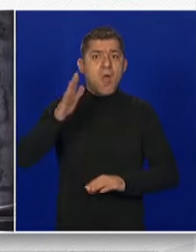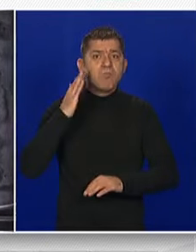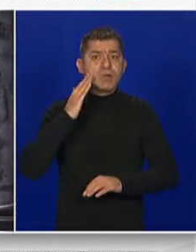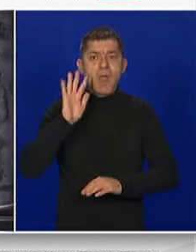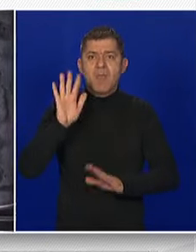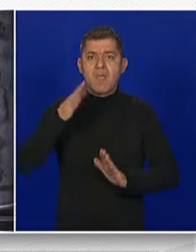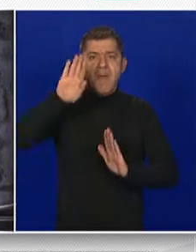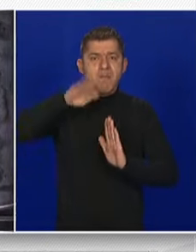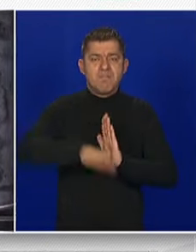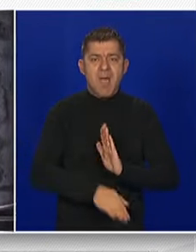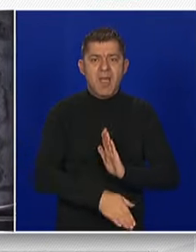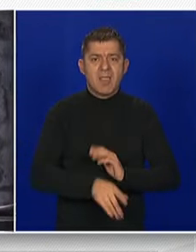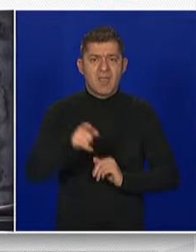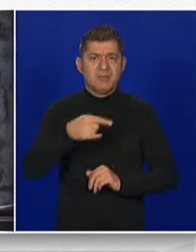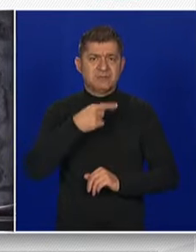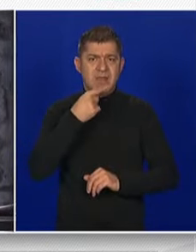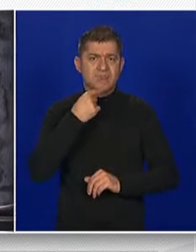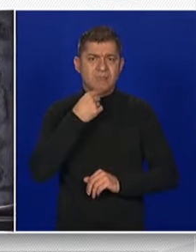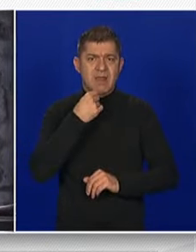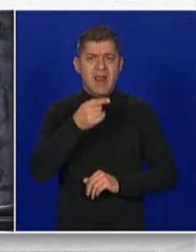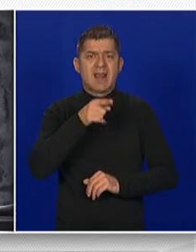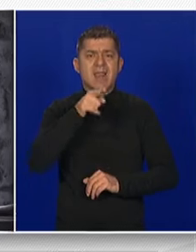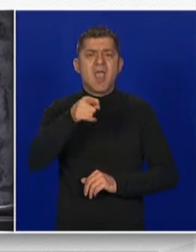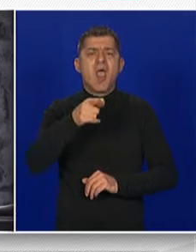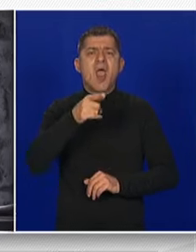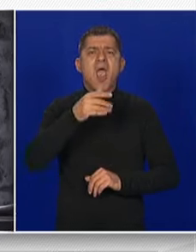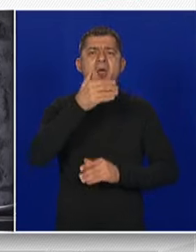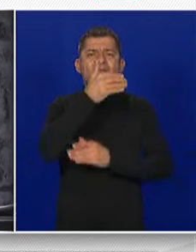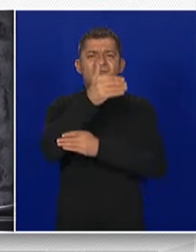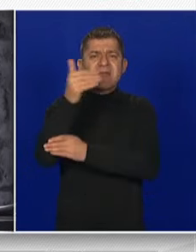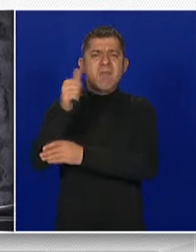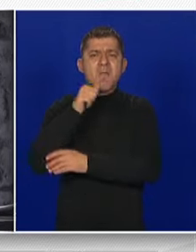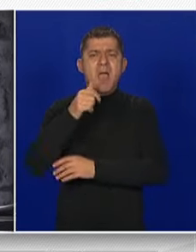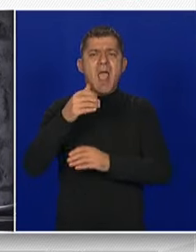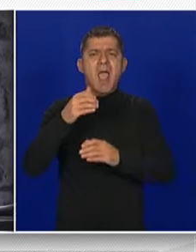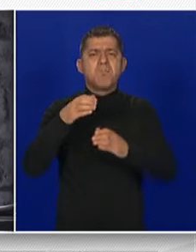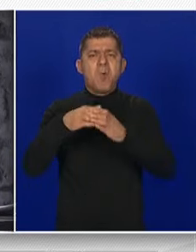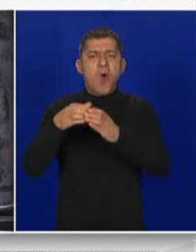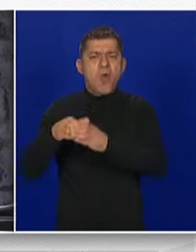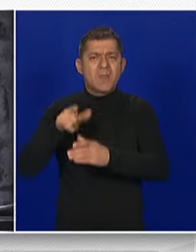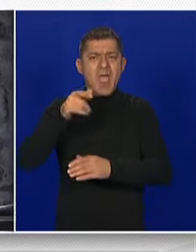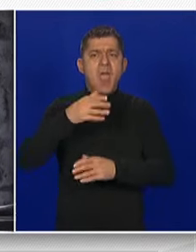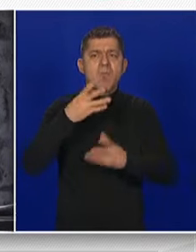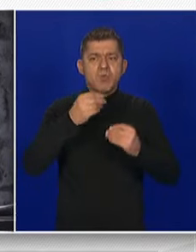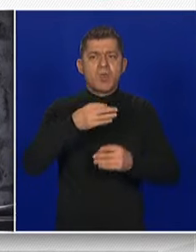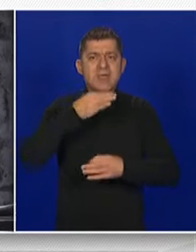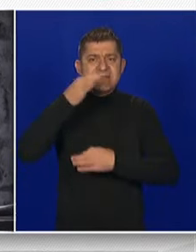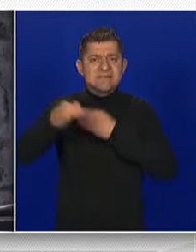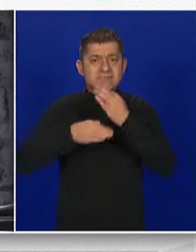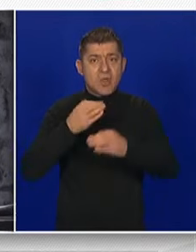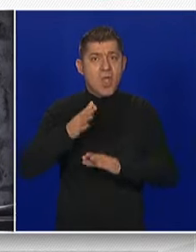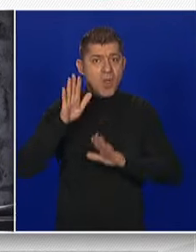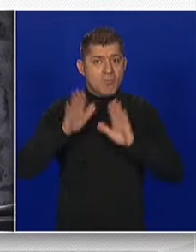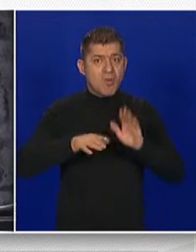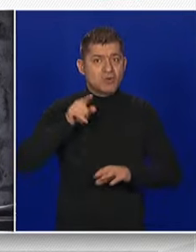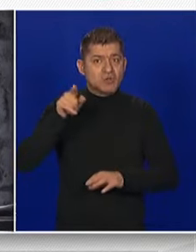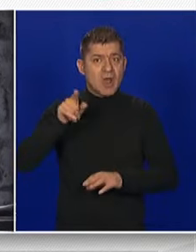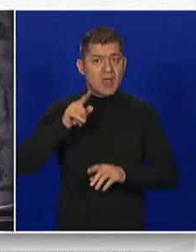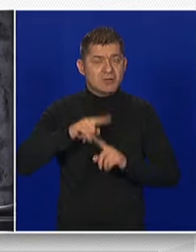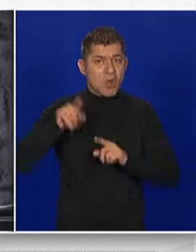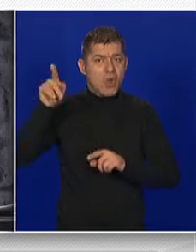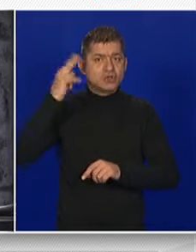opada. Spomenuli ste testiranje u velikim industrijskim pogonima i tvornicama. Je li to zato što oni tamo možda na taj način to ne